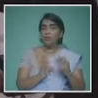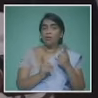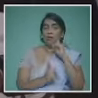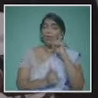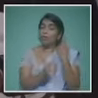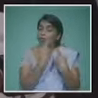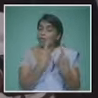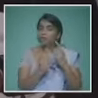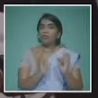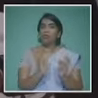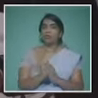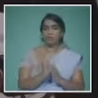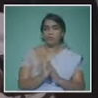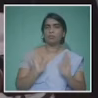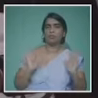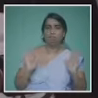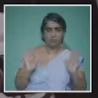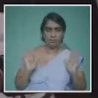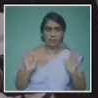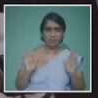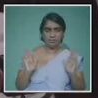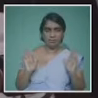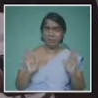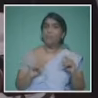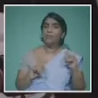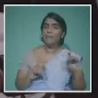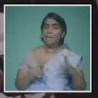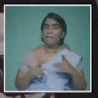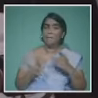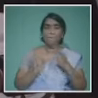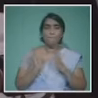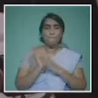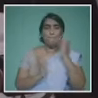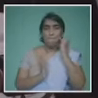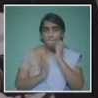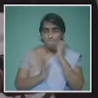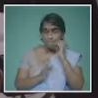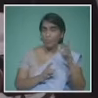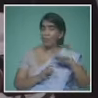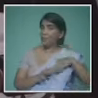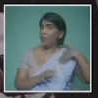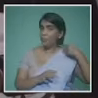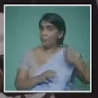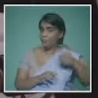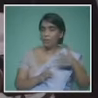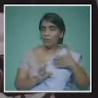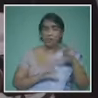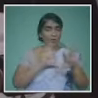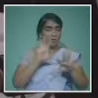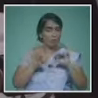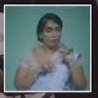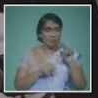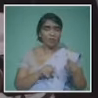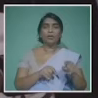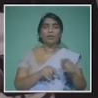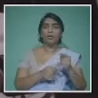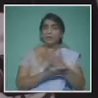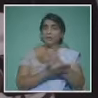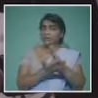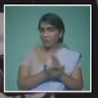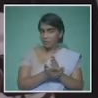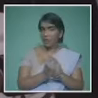සමාලෝචන කමිටුවක්. මේ මහින්ද දේශප්‍රිය මැතිතුමාගේ ප්‍රධානත්වයෙන් පත්කරන ලද සීමා